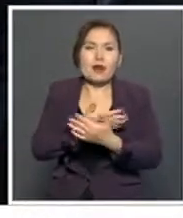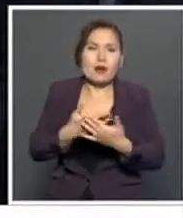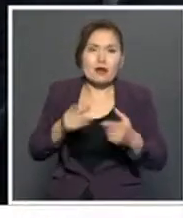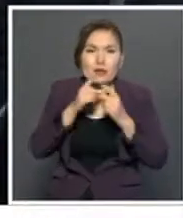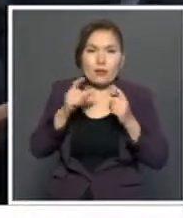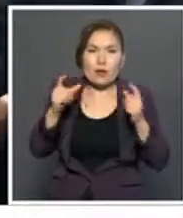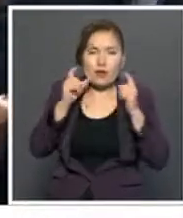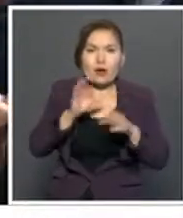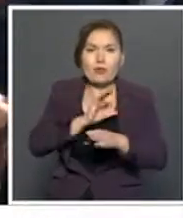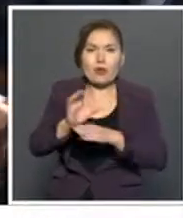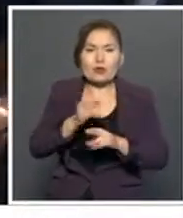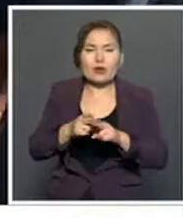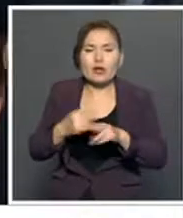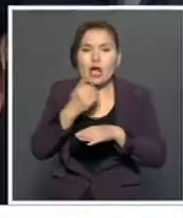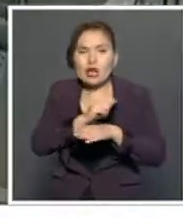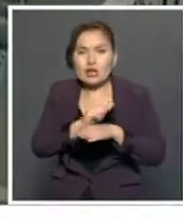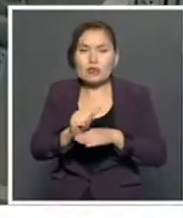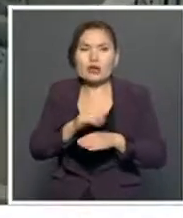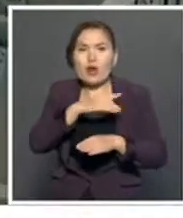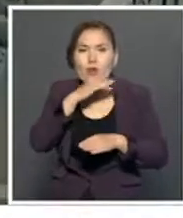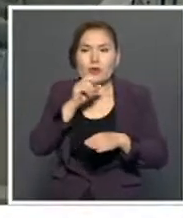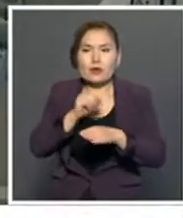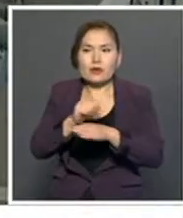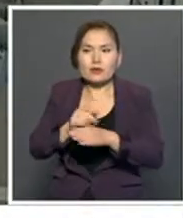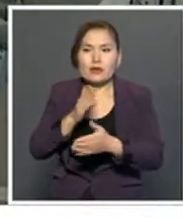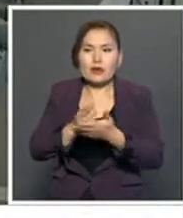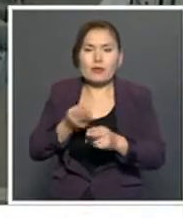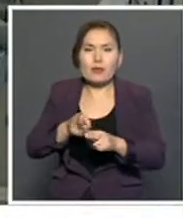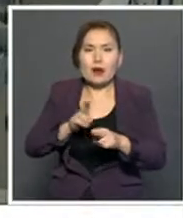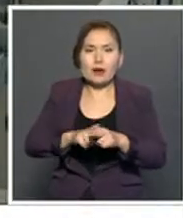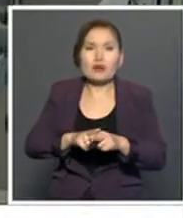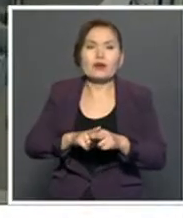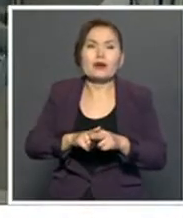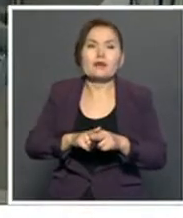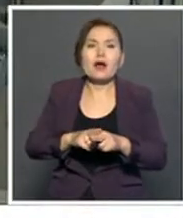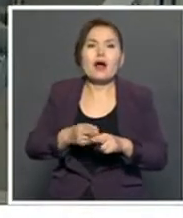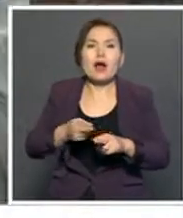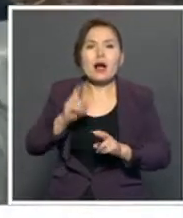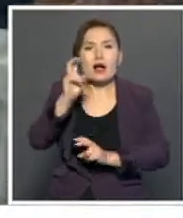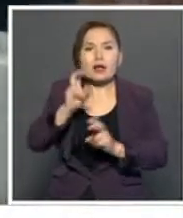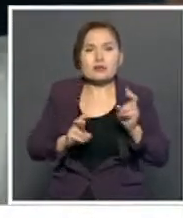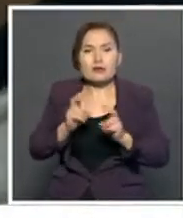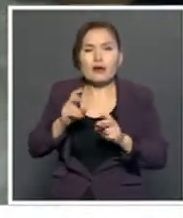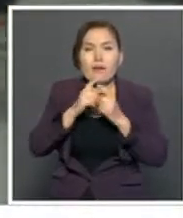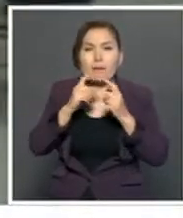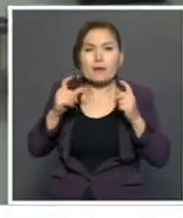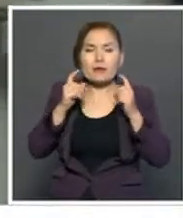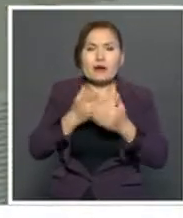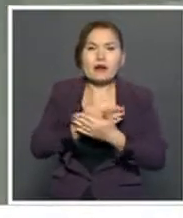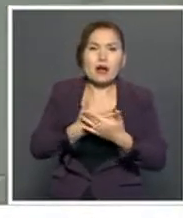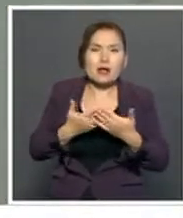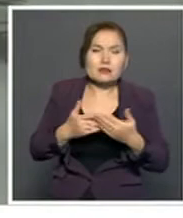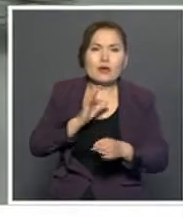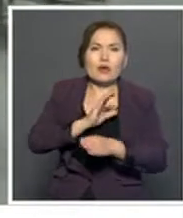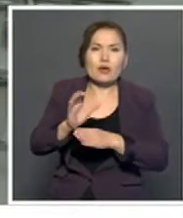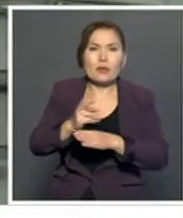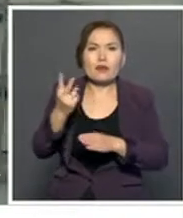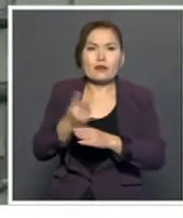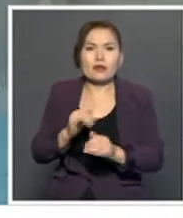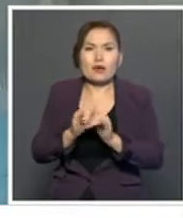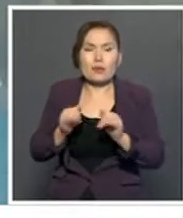шығарады. Өнімдері шетелде де жоғары сұранысқа ие. Биыл кәсіпорын бетперденің 10-нан астам түрін шығарып, өндіріс көлемін